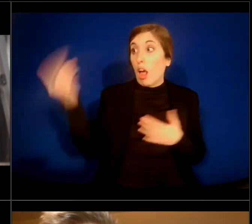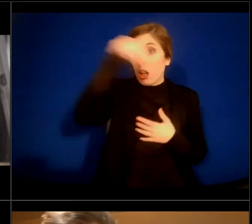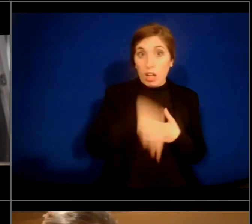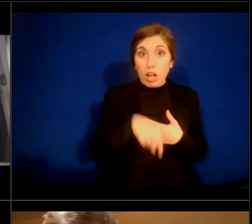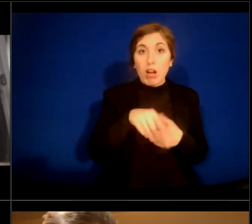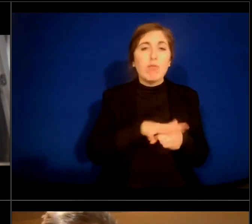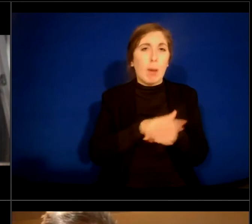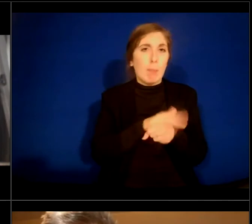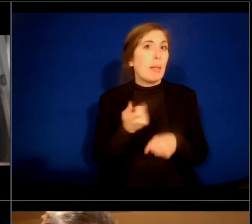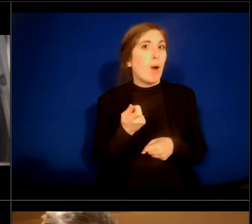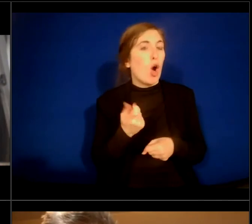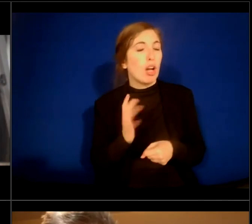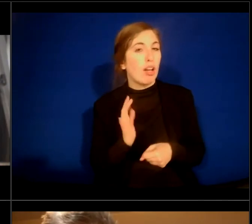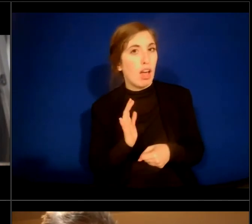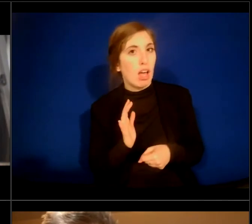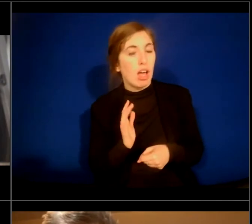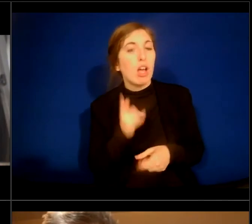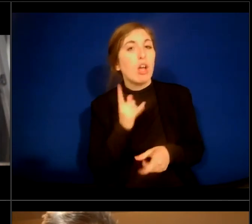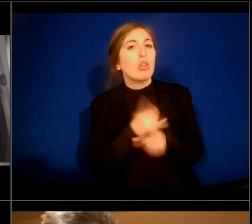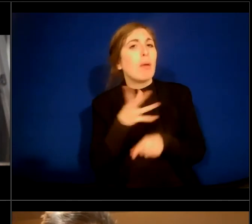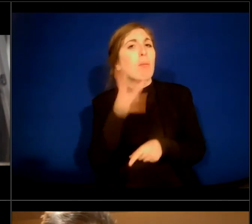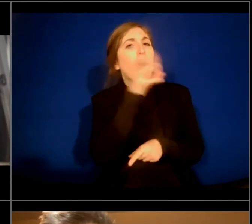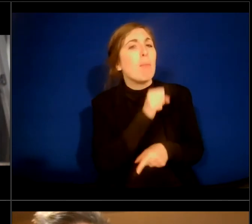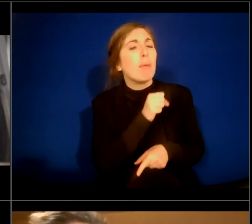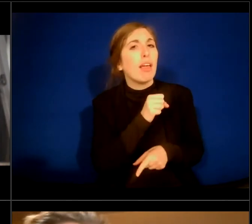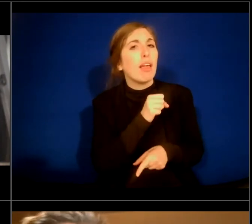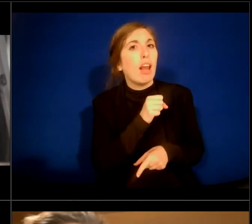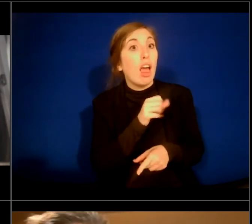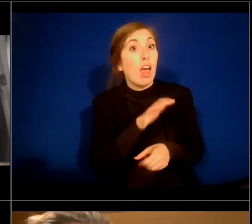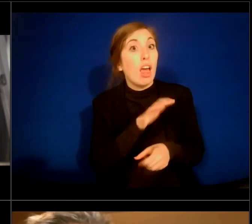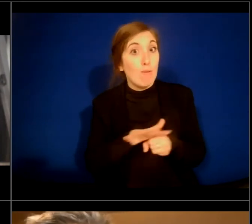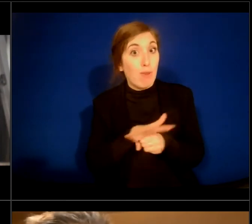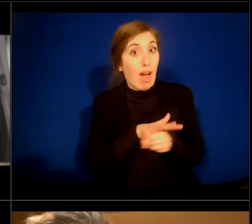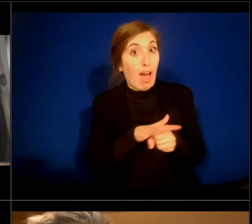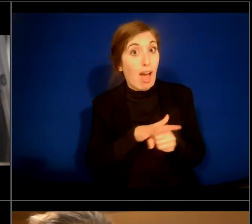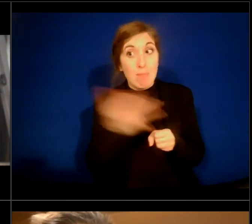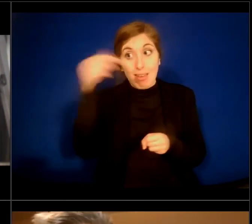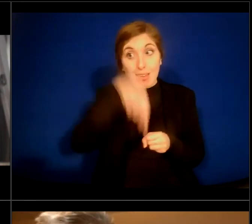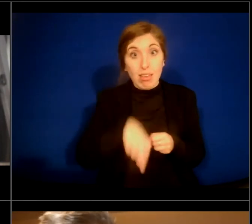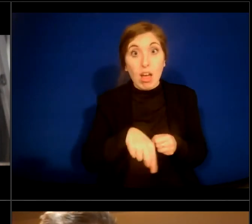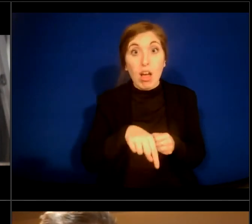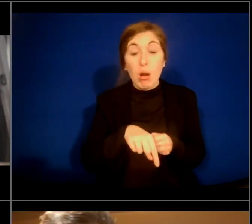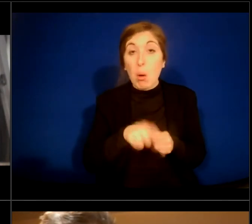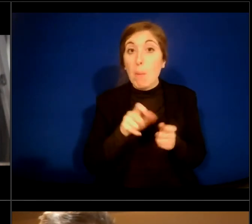da capire se queste famiglie resteranno poche, non credo.